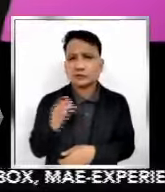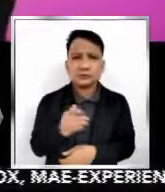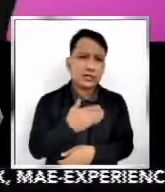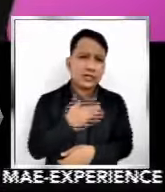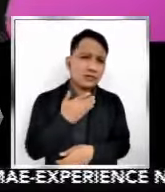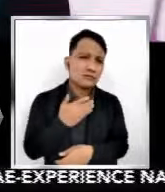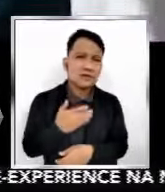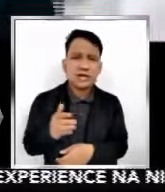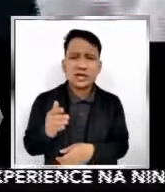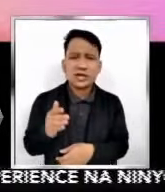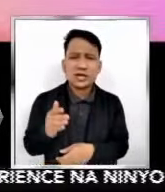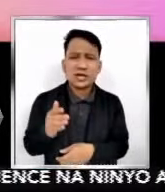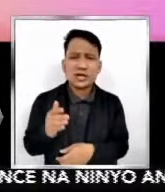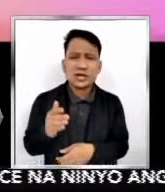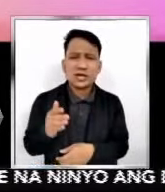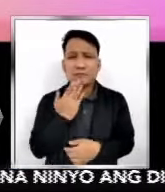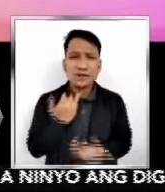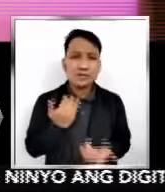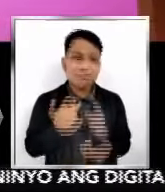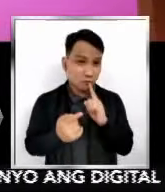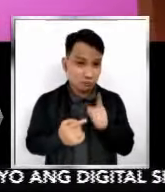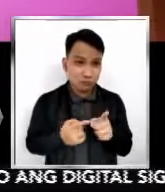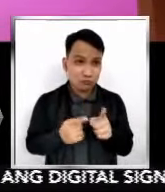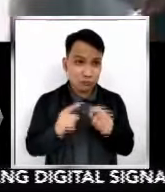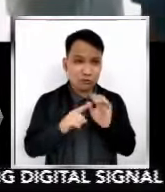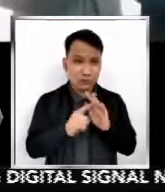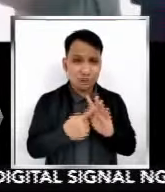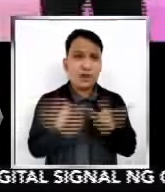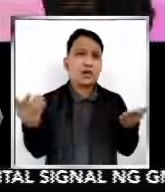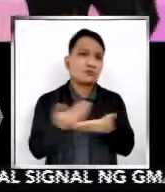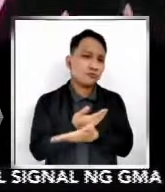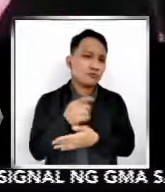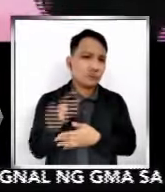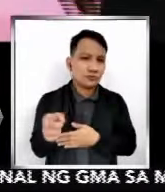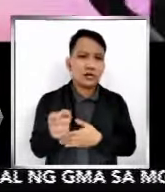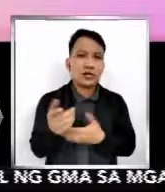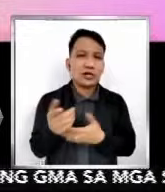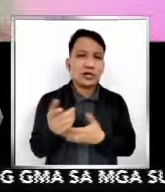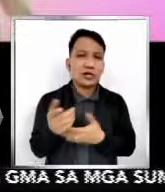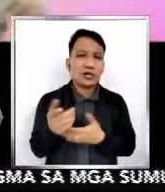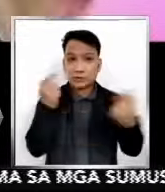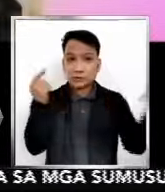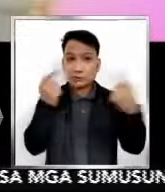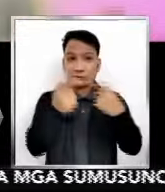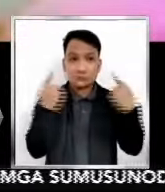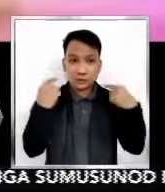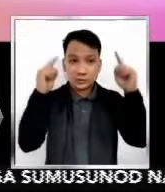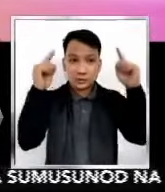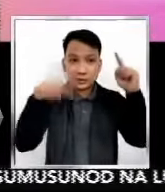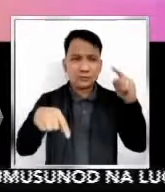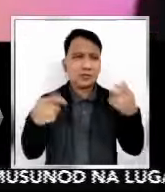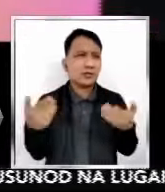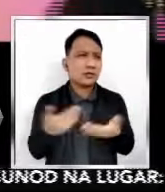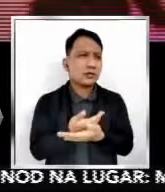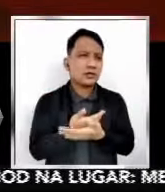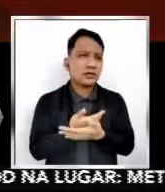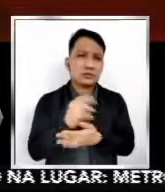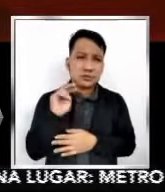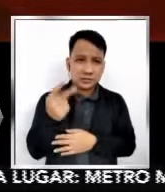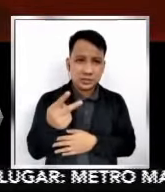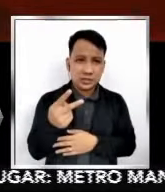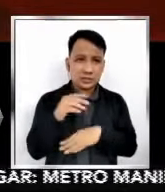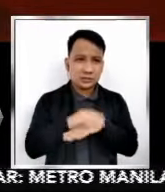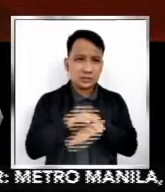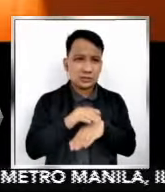It's official! Another milestone ang nakamit ng Bangtan Boys kasunod ng release ng second English language single nila